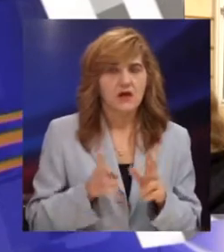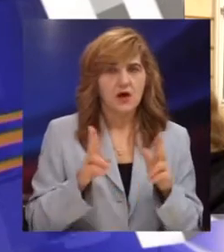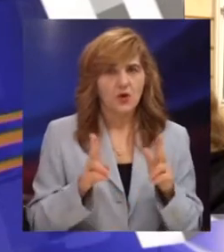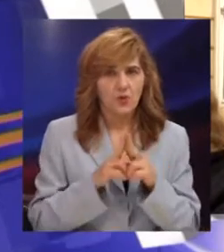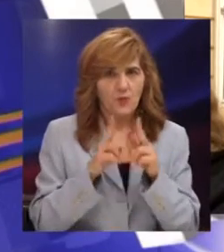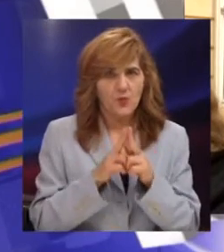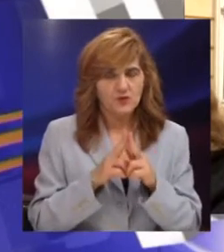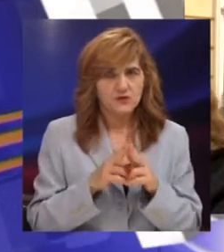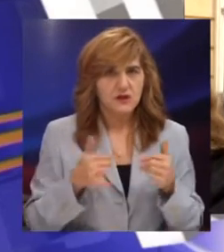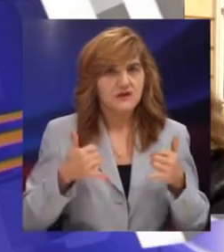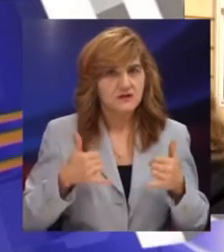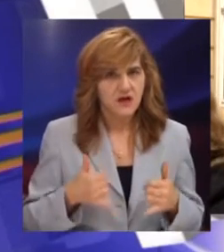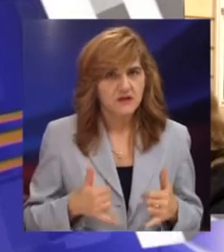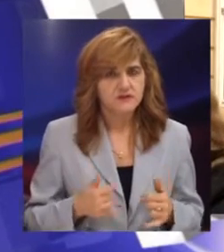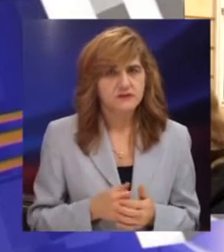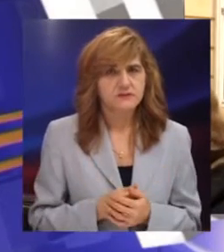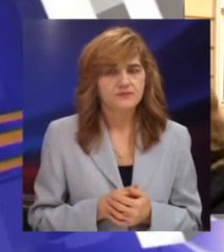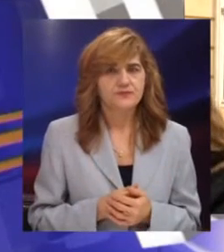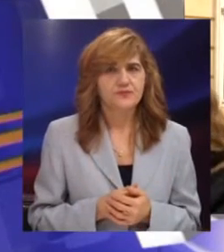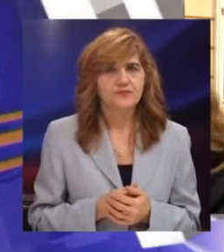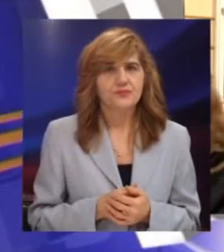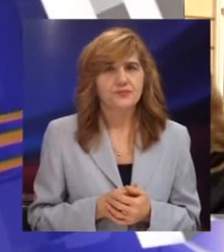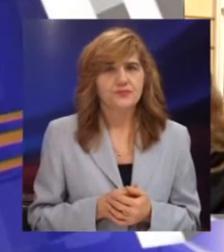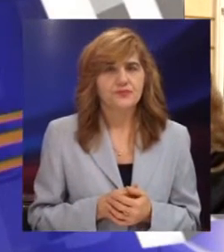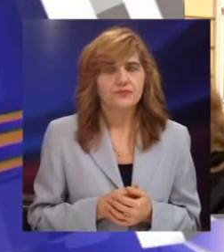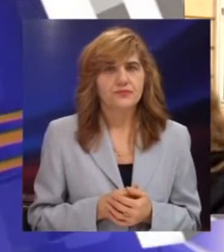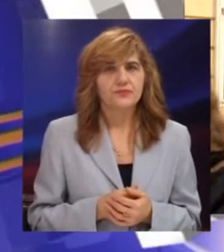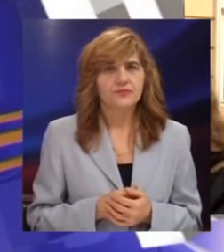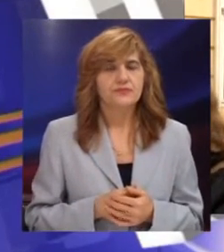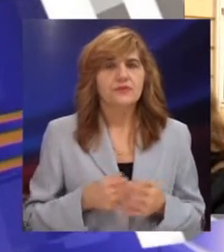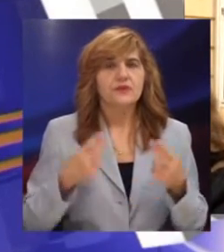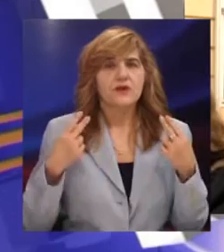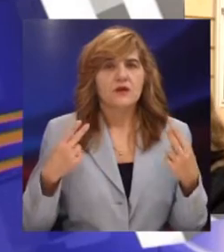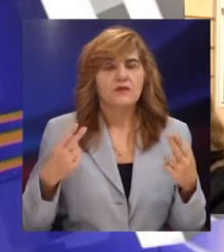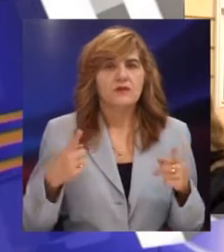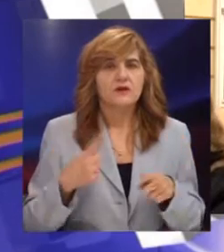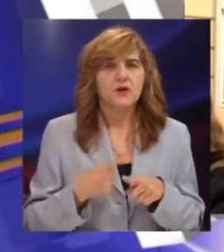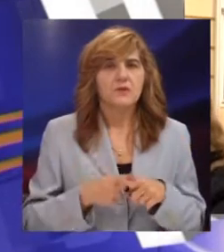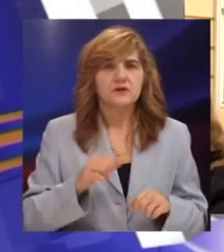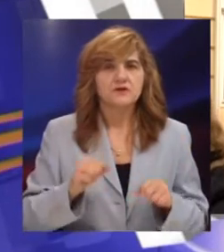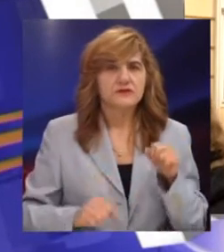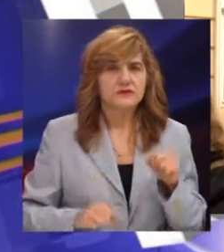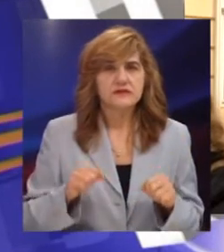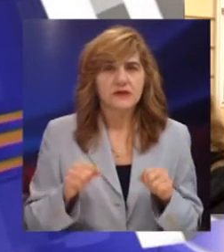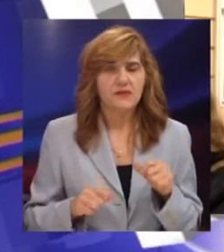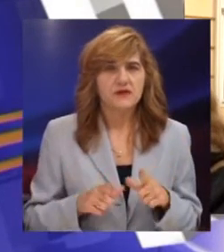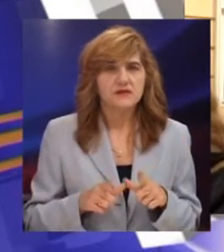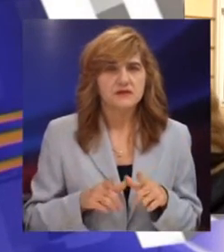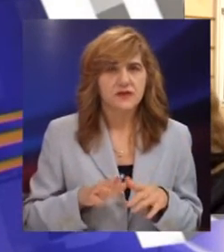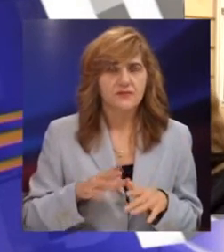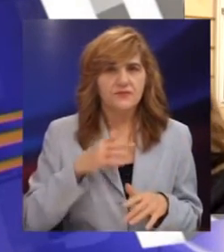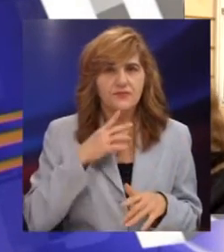detaljno upoznali danas. Bitno je da su i određene disciplinske mere